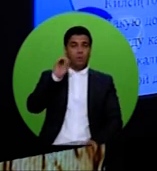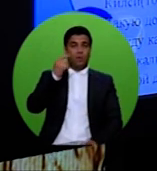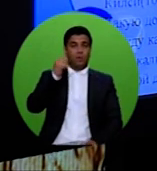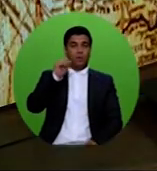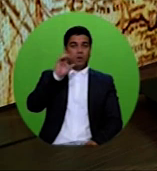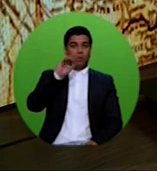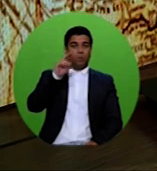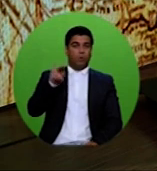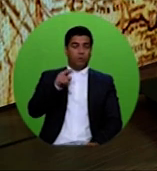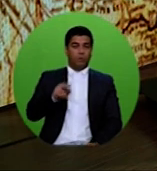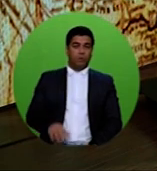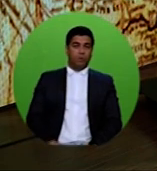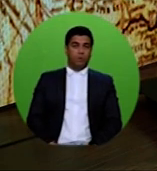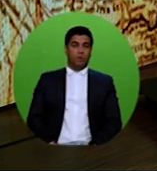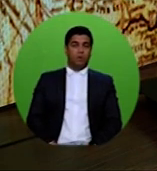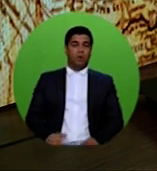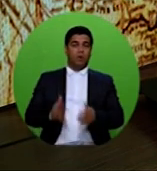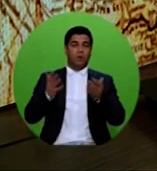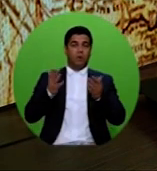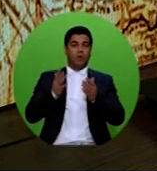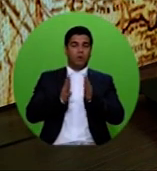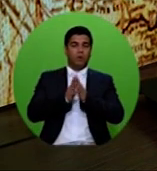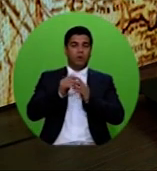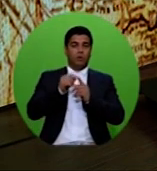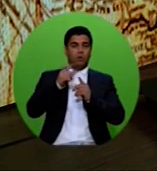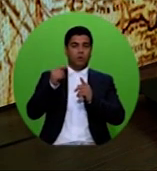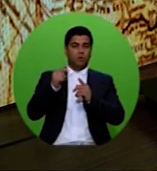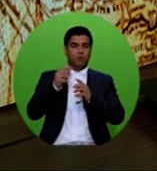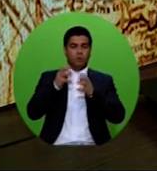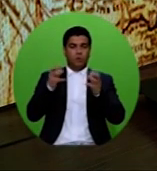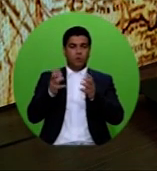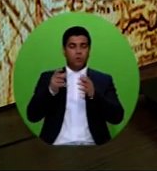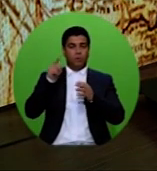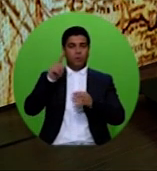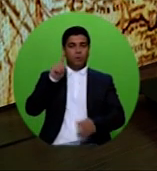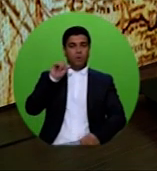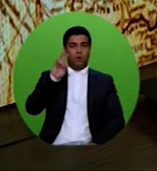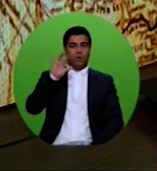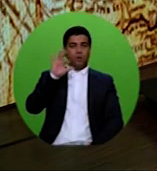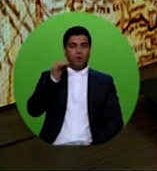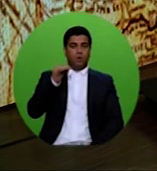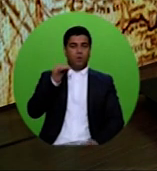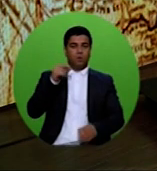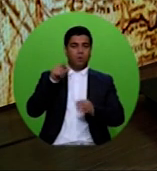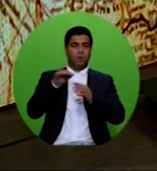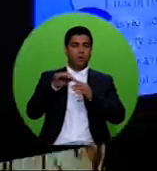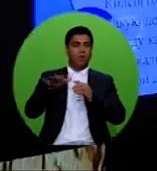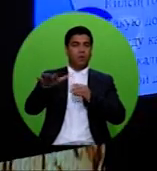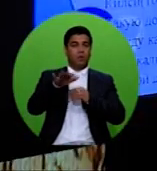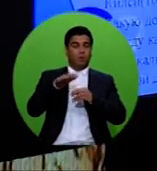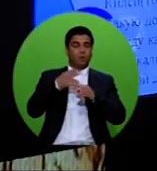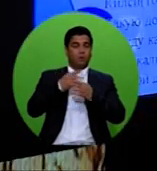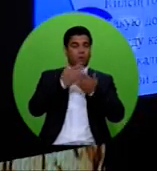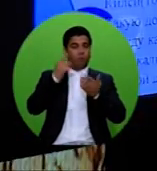Бекабадский. Какое растение особо охраняется в Заравшанском заповеднике? Ну-ка